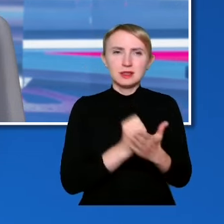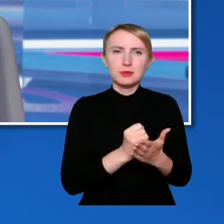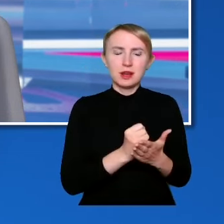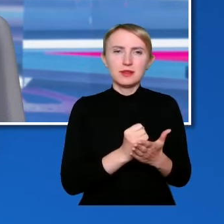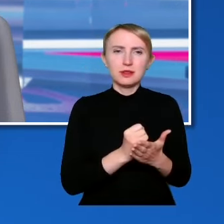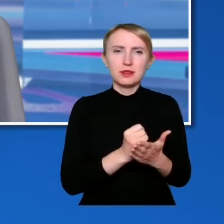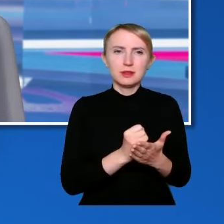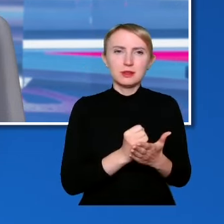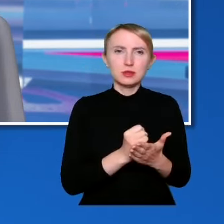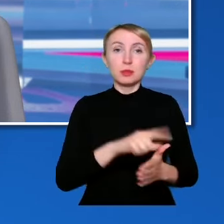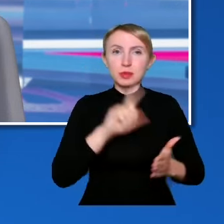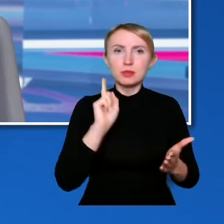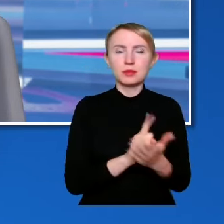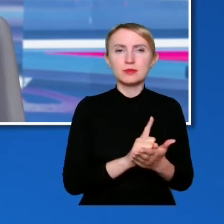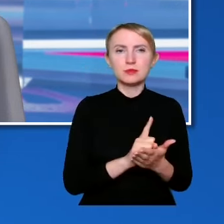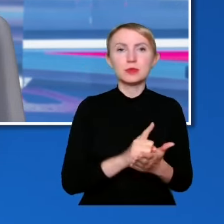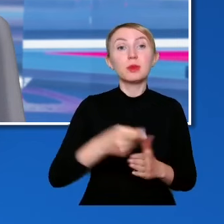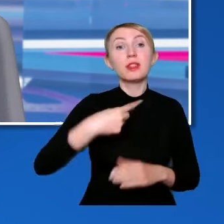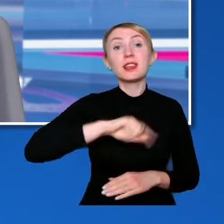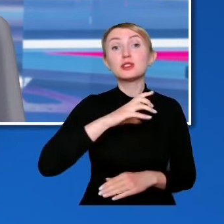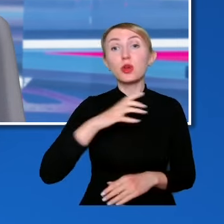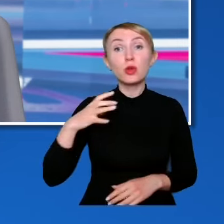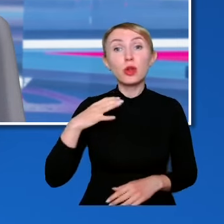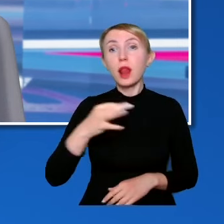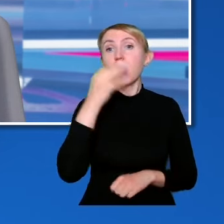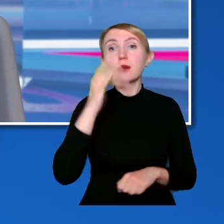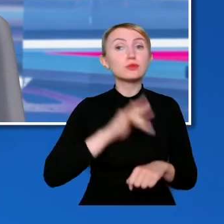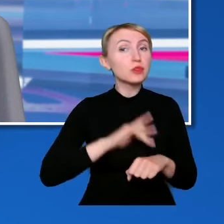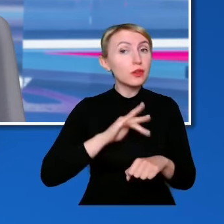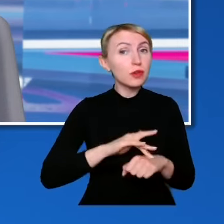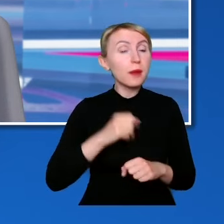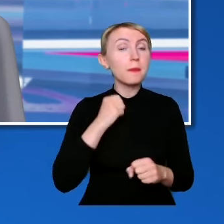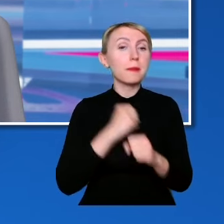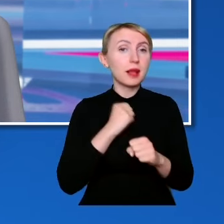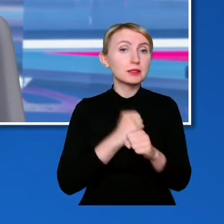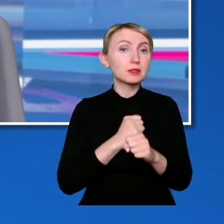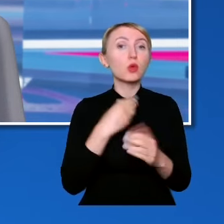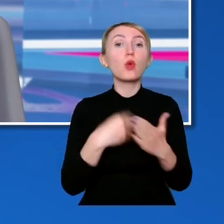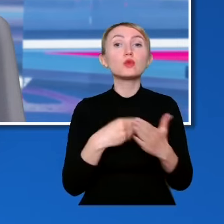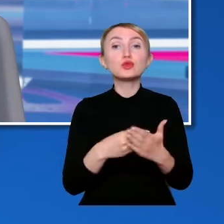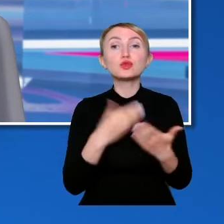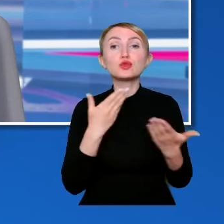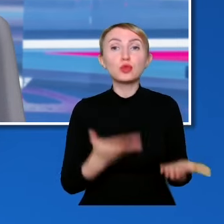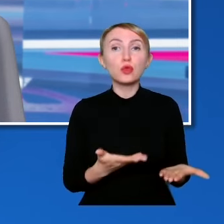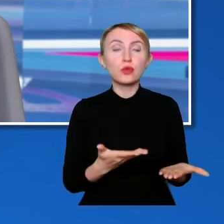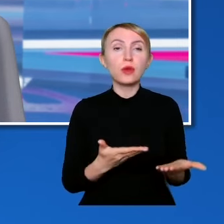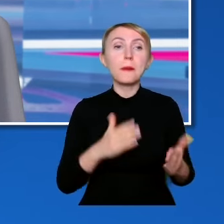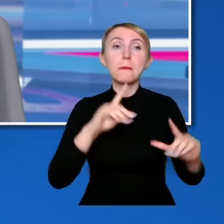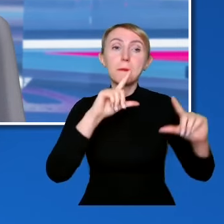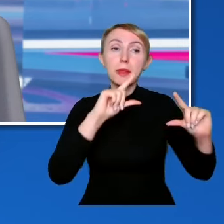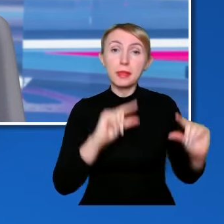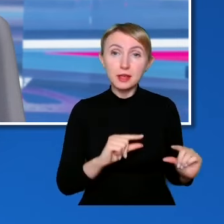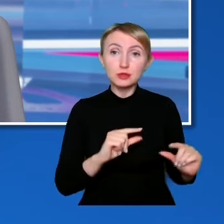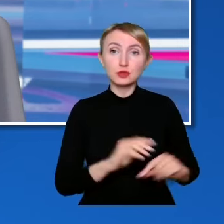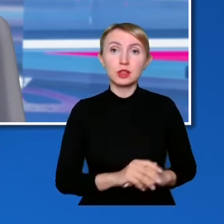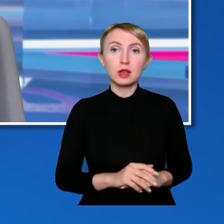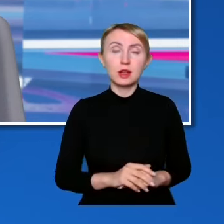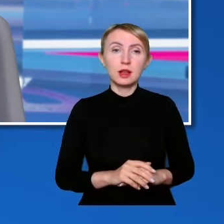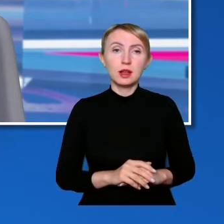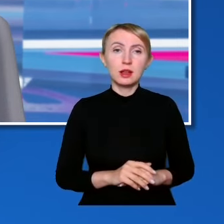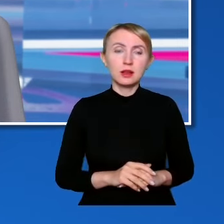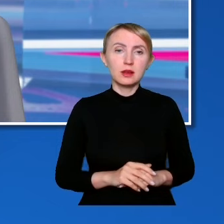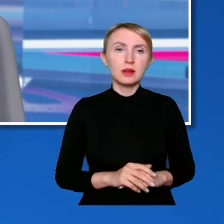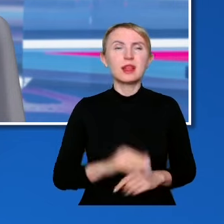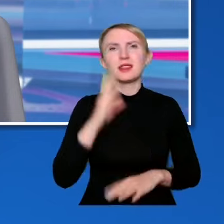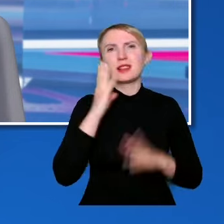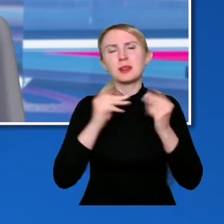do osiągnięcia, żeby nasza gospodarka była efektywna, żeby koszty pracy były niskie, a zabawa w